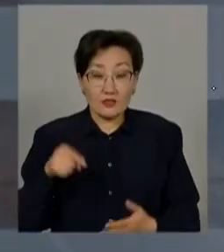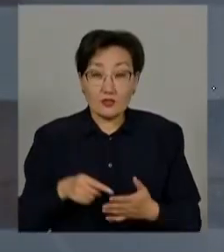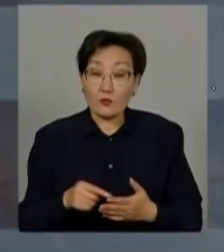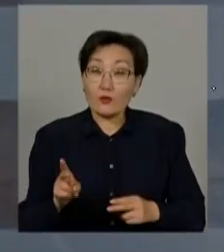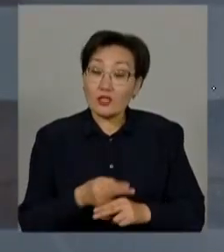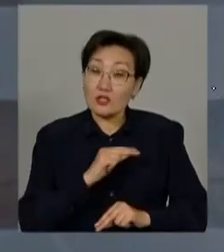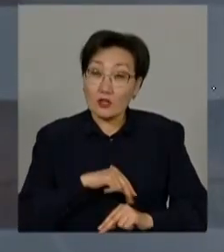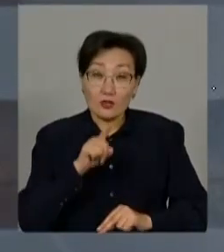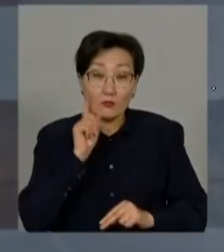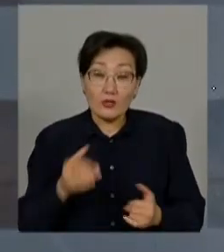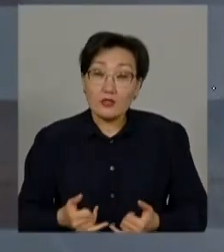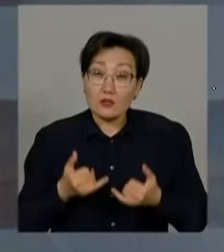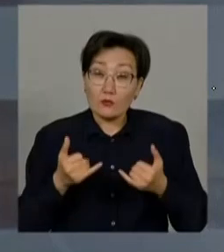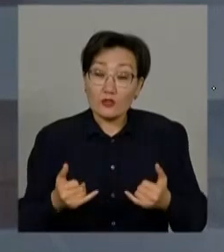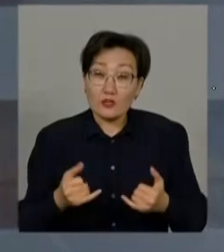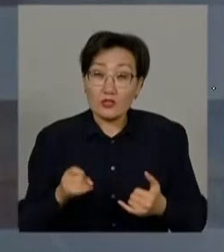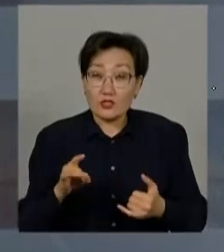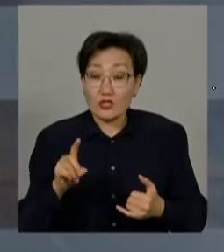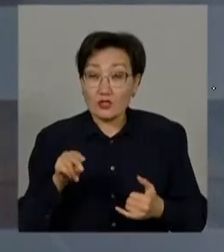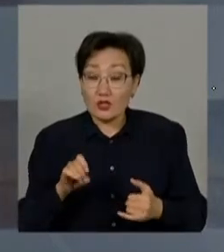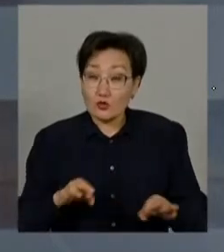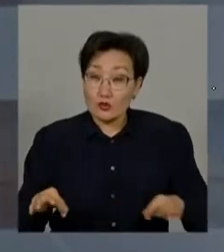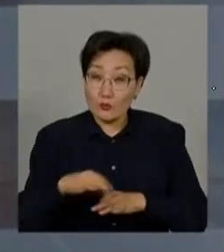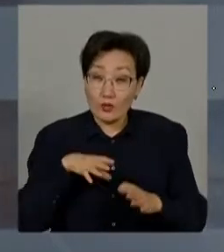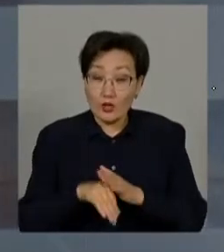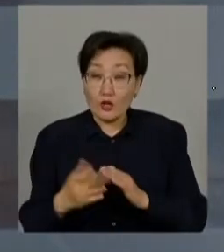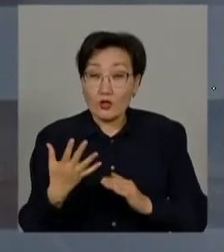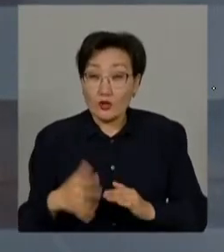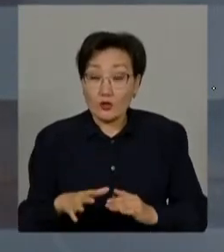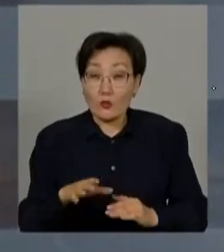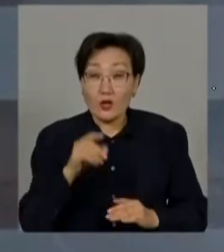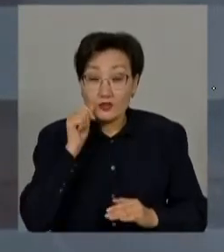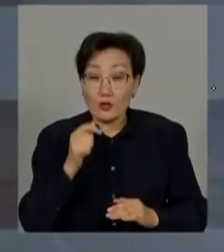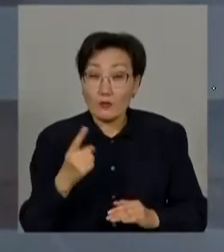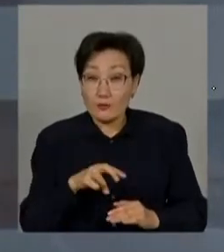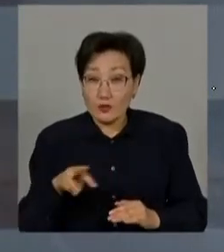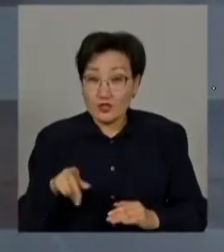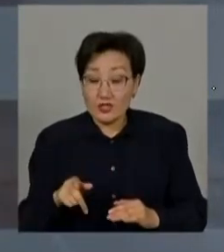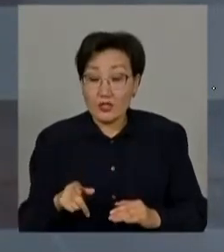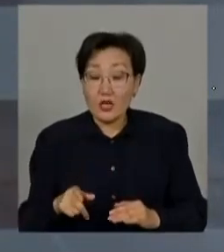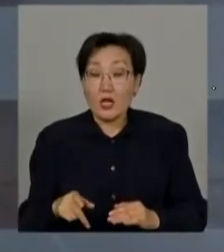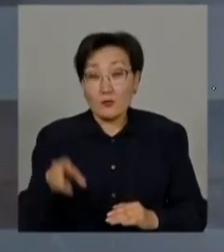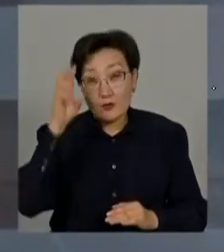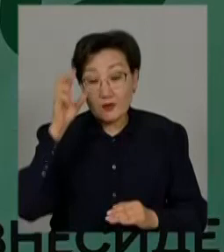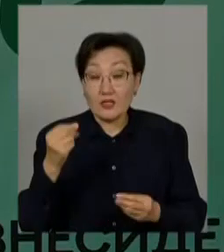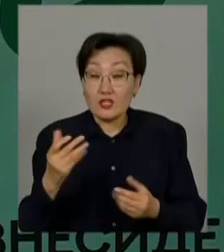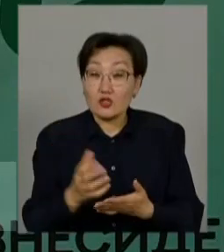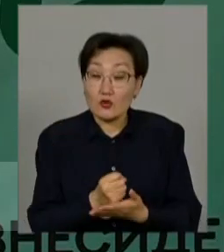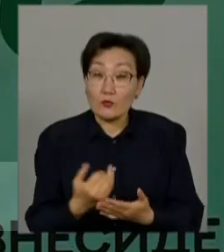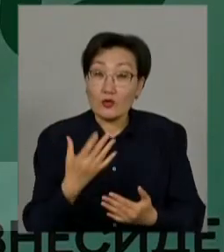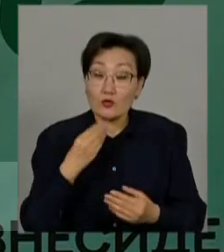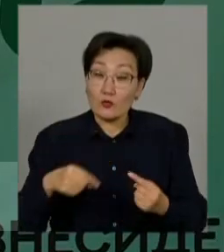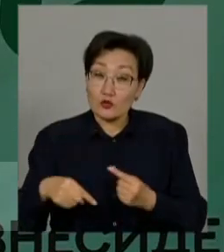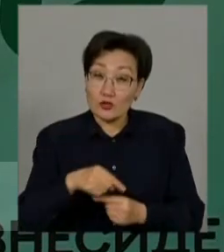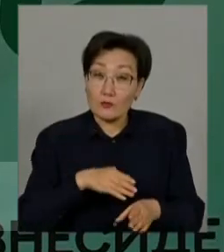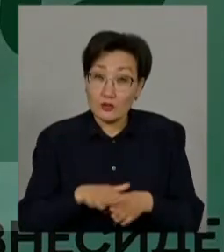жұмыссыз жастарға арналған акселератор жобасы аясында 50 азамат 1 миллион теңгелік мемлекеттік гранттарды еленді. Бұл олардың өз кәсібін